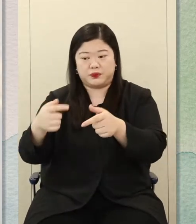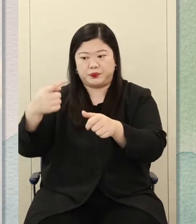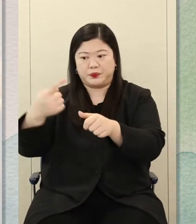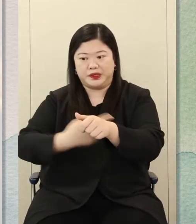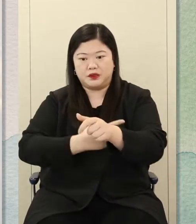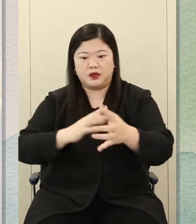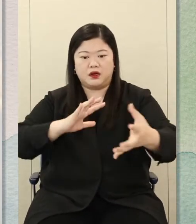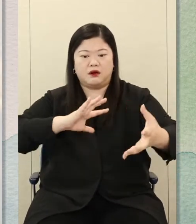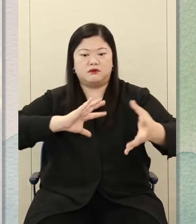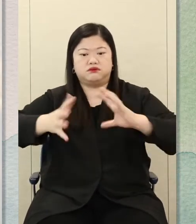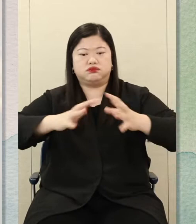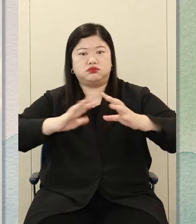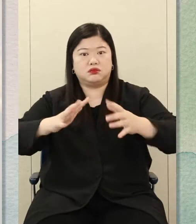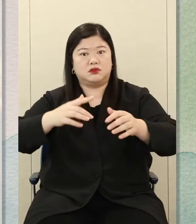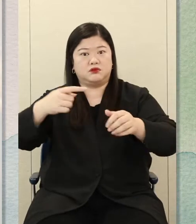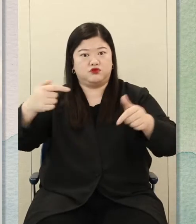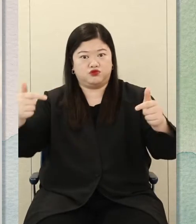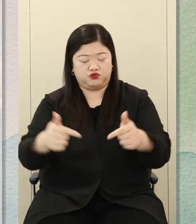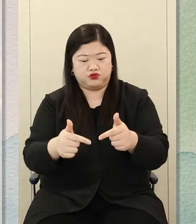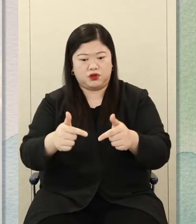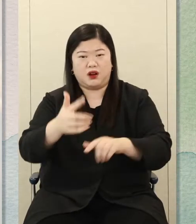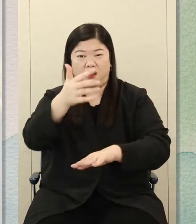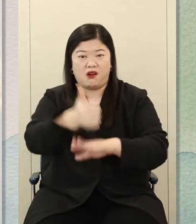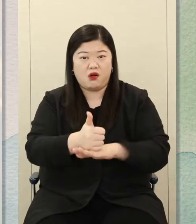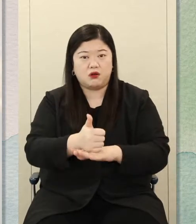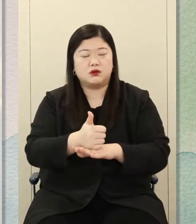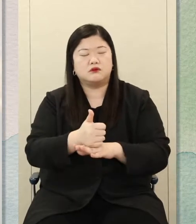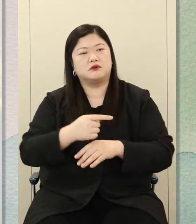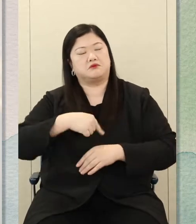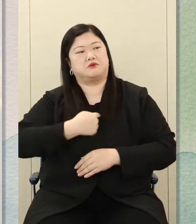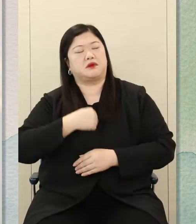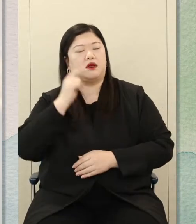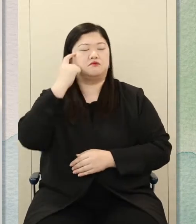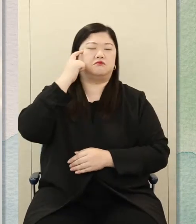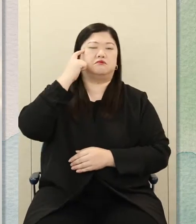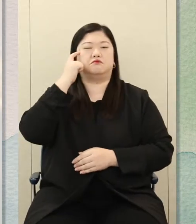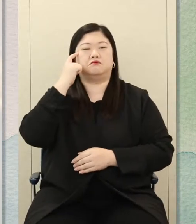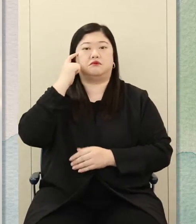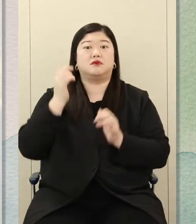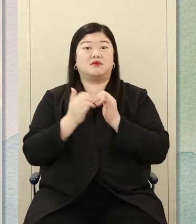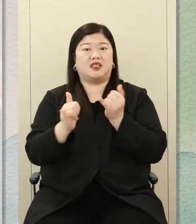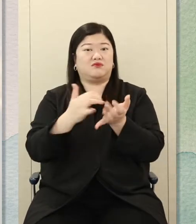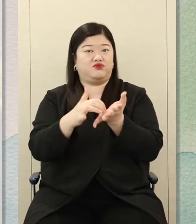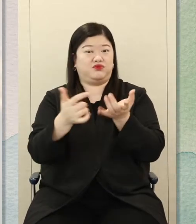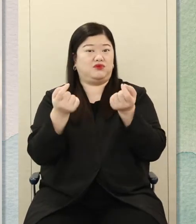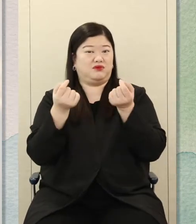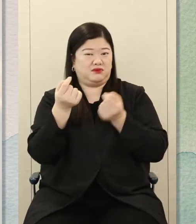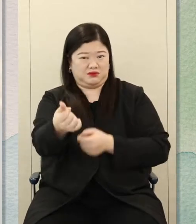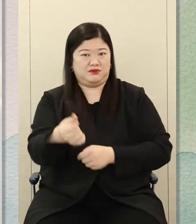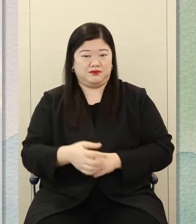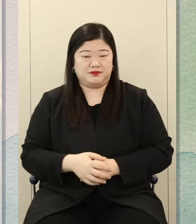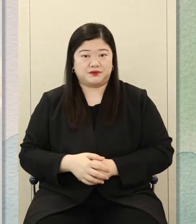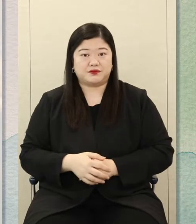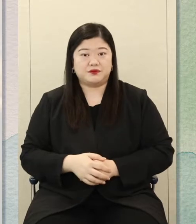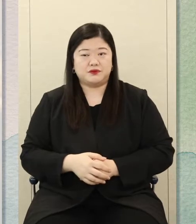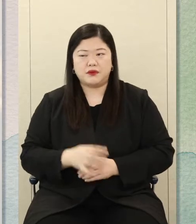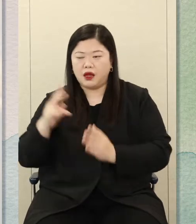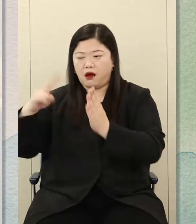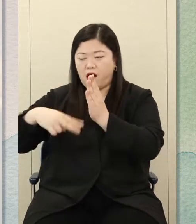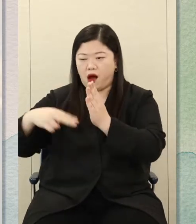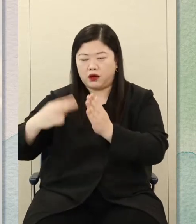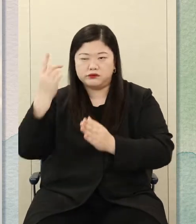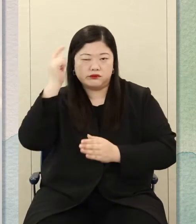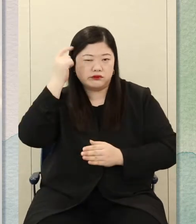내지는 생각하는 시민들의 수도 상대적으로 줄어들게 되거든요. 그러면 자기의 주체성을 가지고